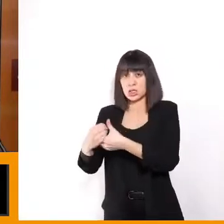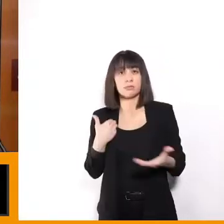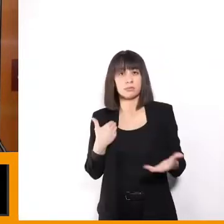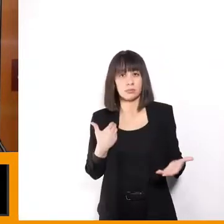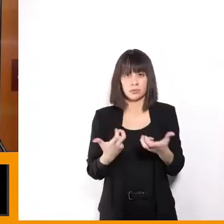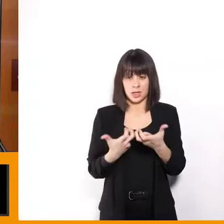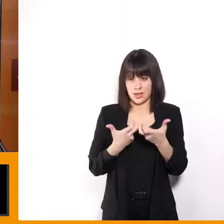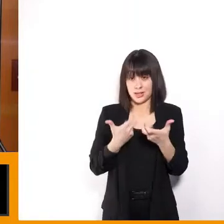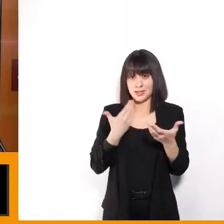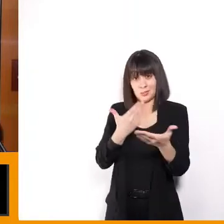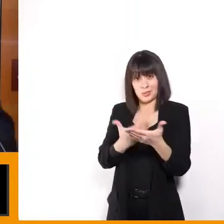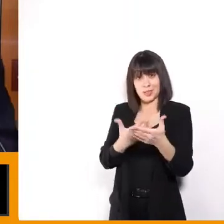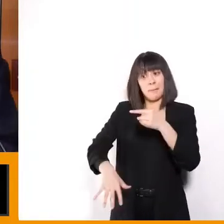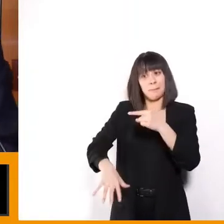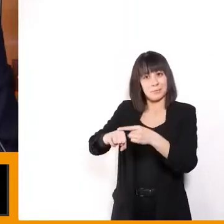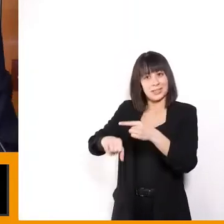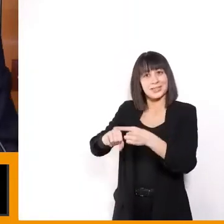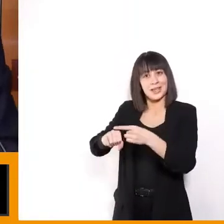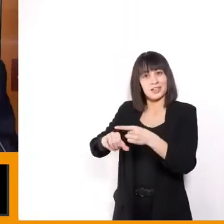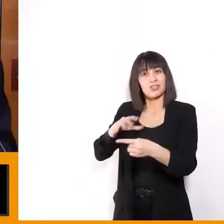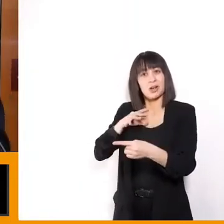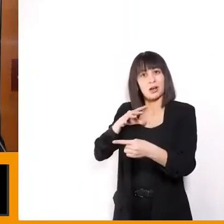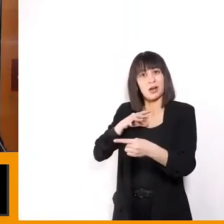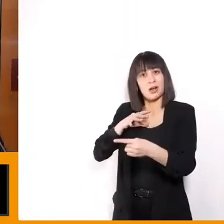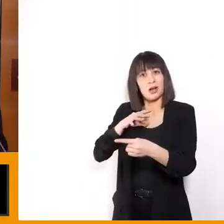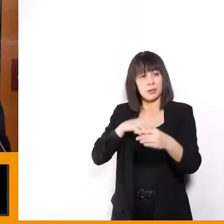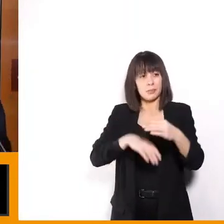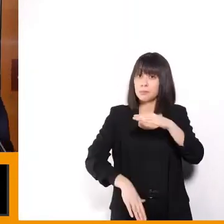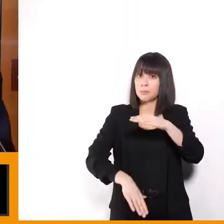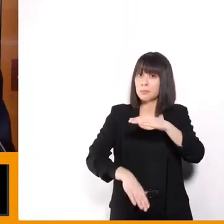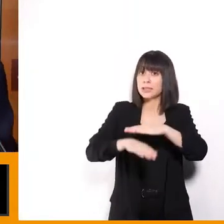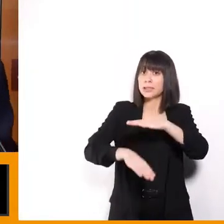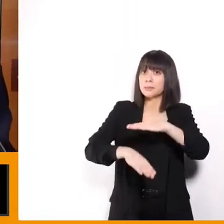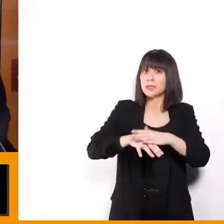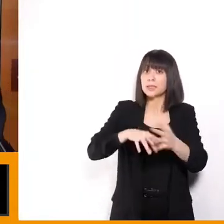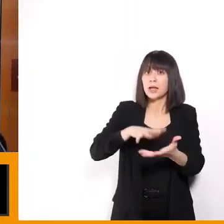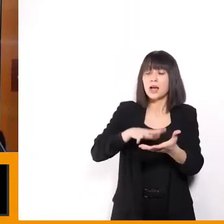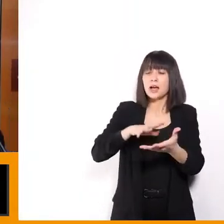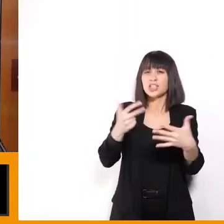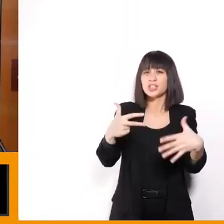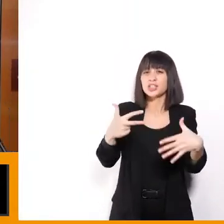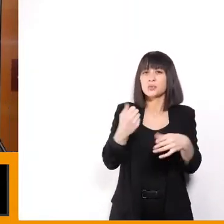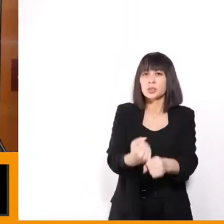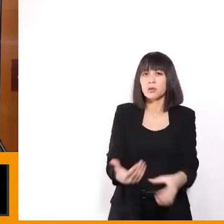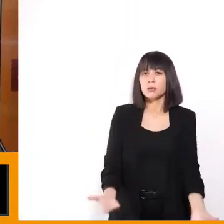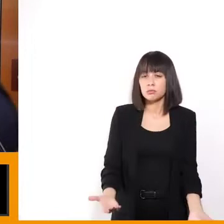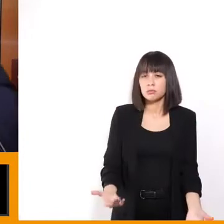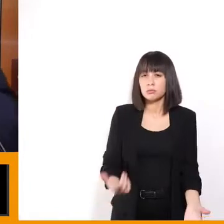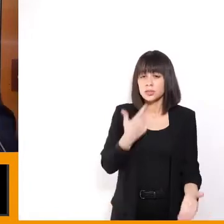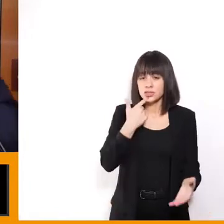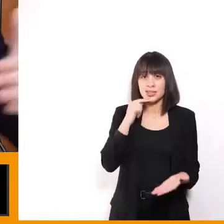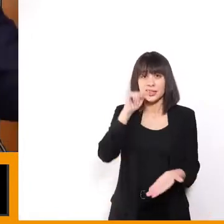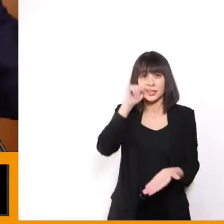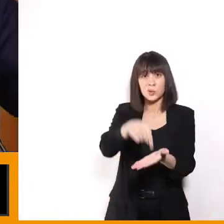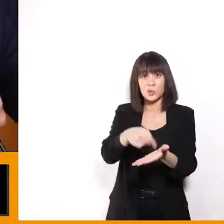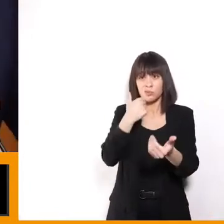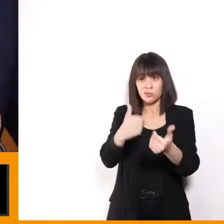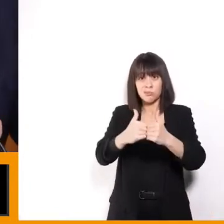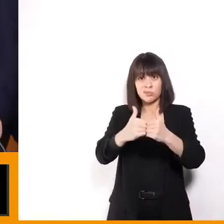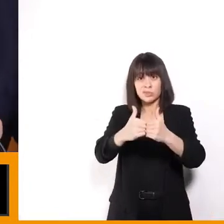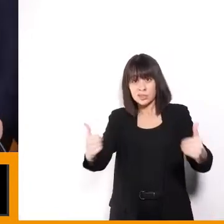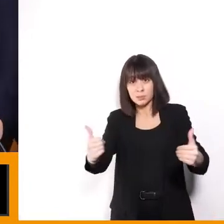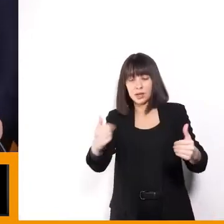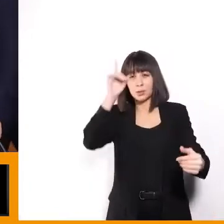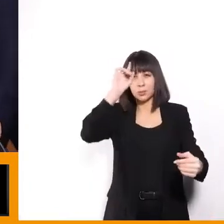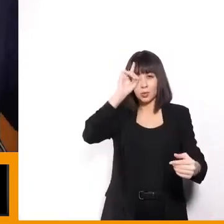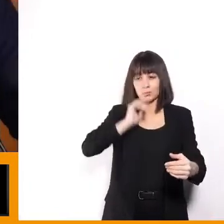celle concernant la PCH, il y a celle aussi de la barrière de 18 ans. Tout le monde dit, mais 18 ans, pourquoi on a une fracture? Pourquoi? Parce que d'un côté, c'est l'État qui